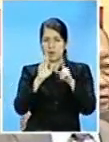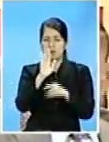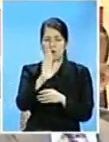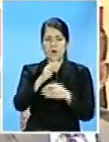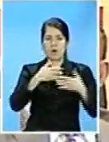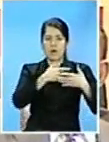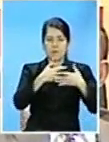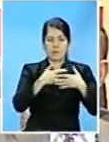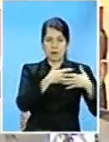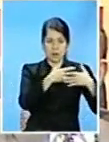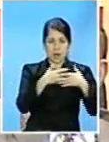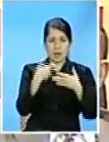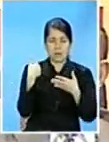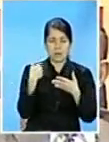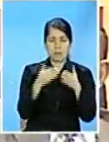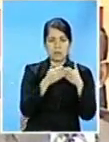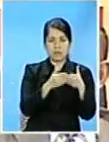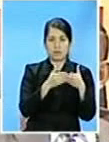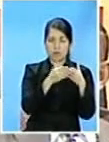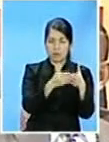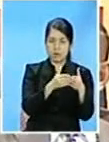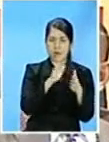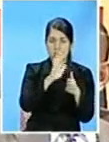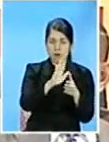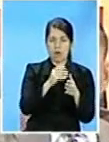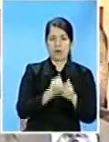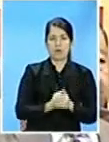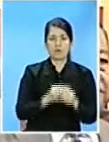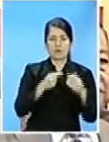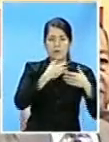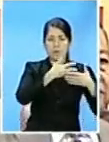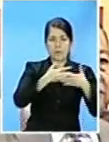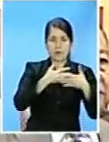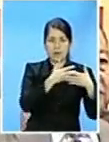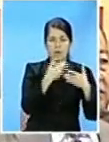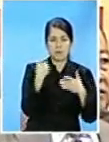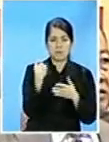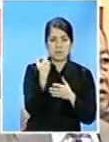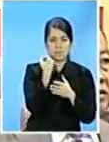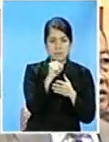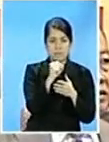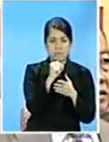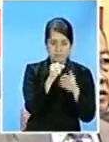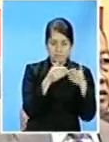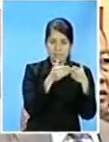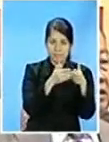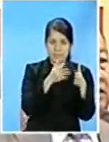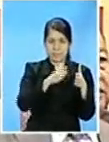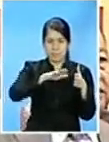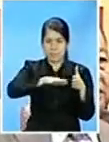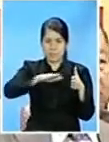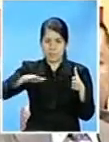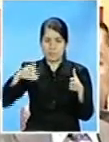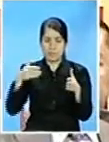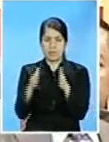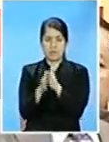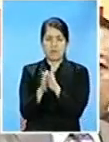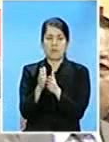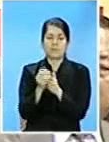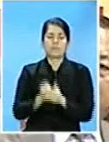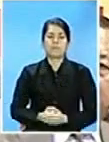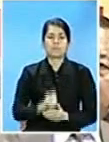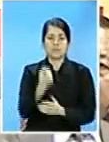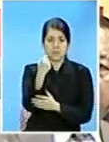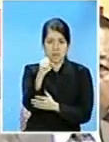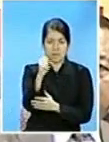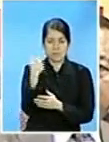จากเรือ US Pacific Command จำนวน10นายเดินทางถึงสนามบินดอนเมืองพร้อมกระสอบทราย 18,000